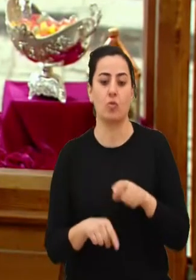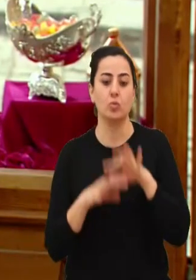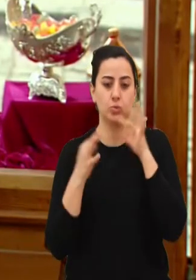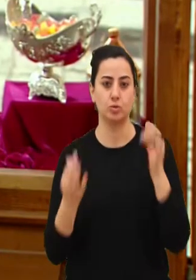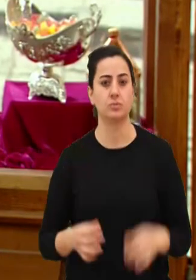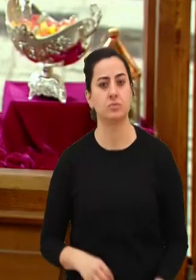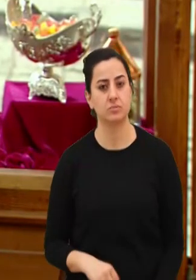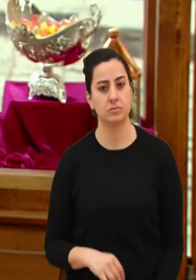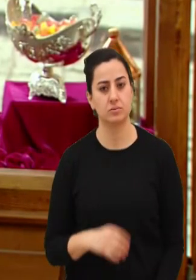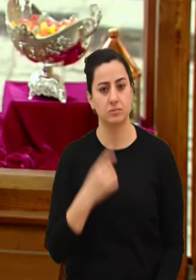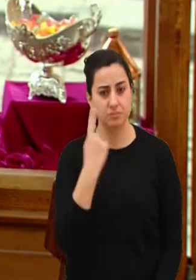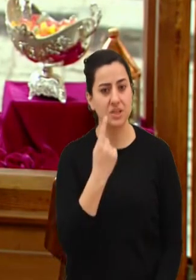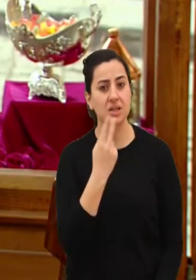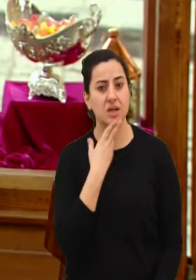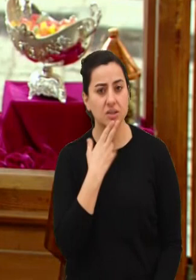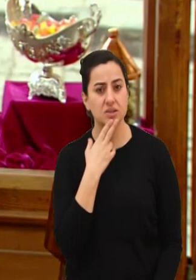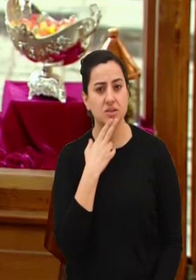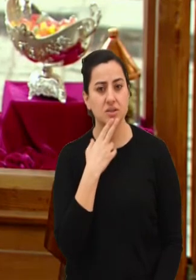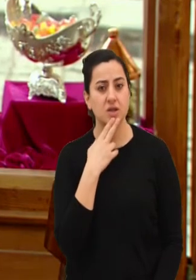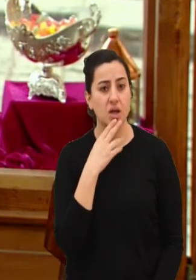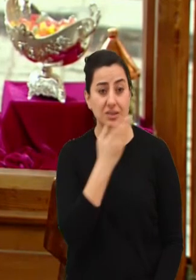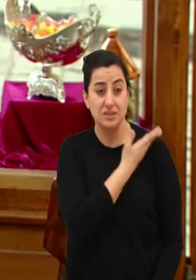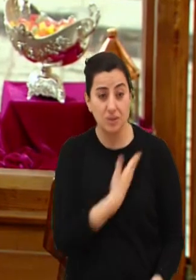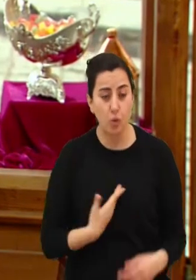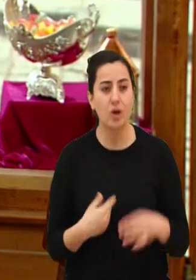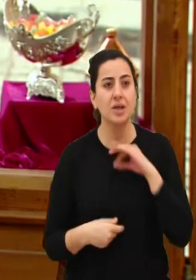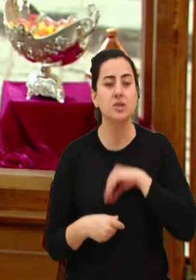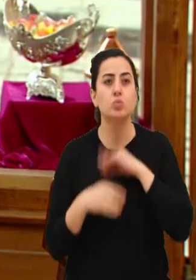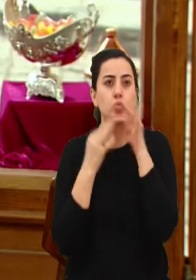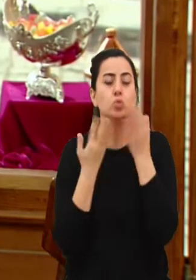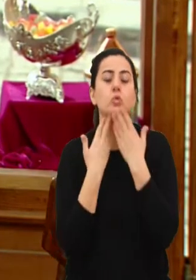kadını sevmek iç huzuru getirmiyor be Basri abi.